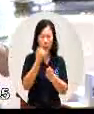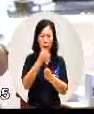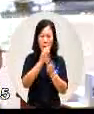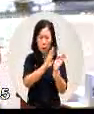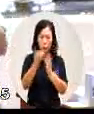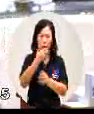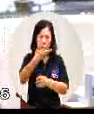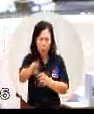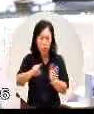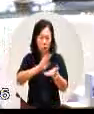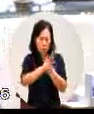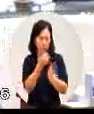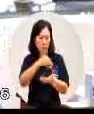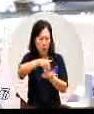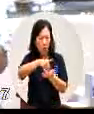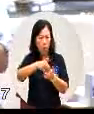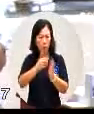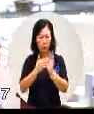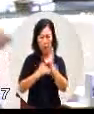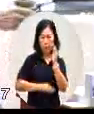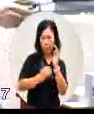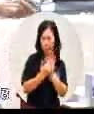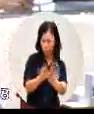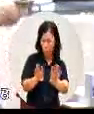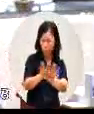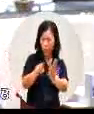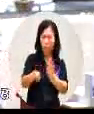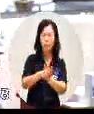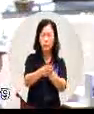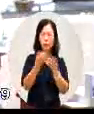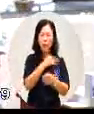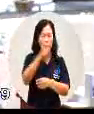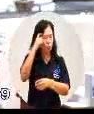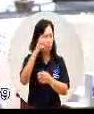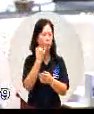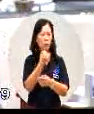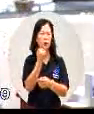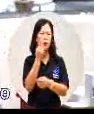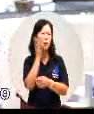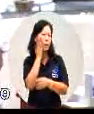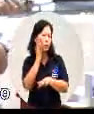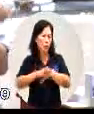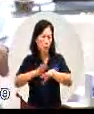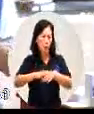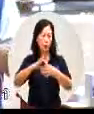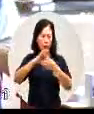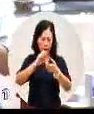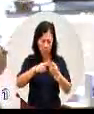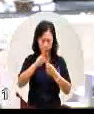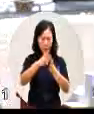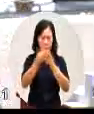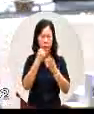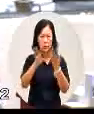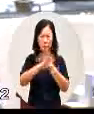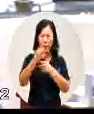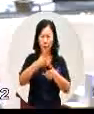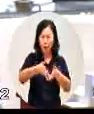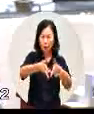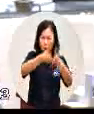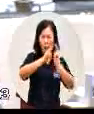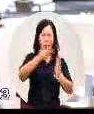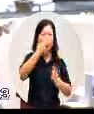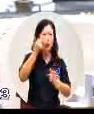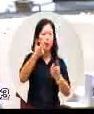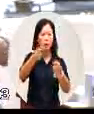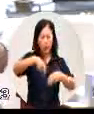橡皮坝，啊，规个拢无，也是真可惜。哦，应该就像德贤路220巷那个人行景观便桥这样，没有多少钱的